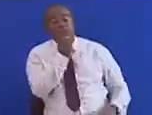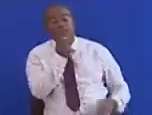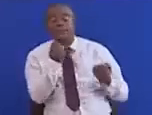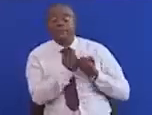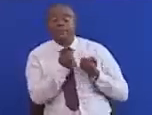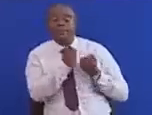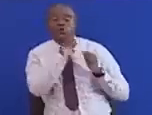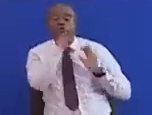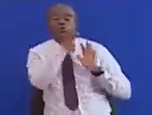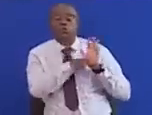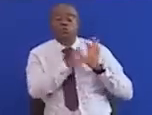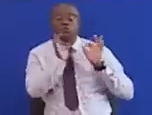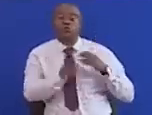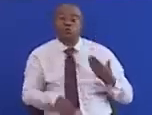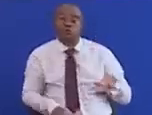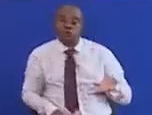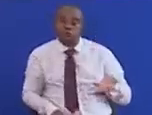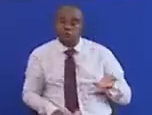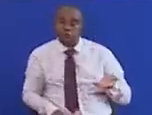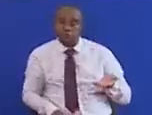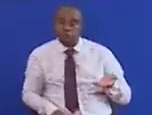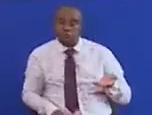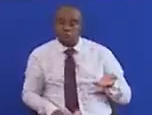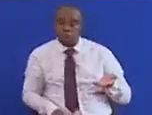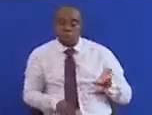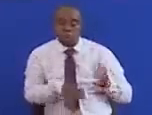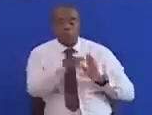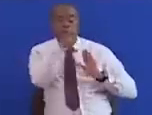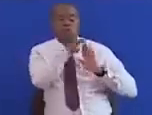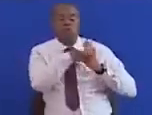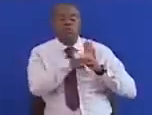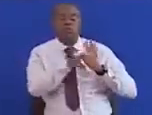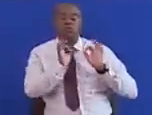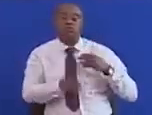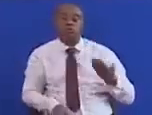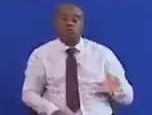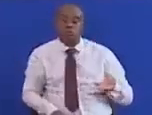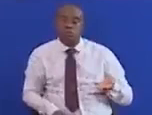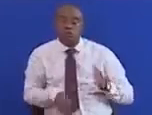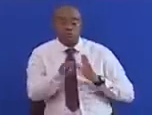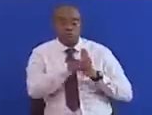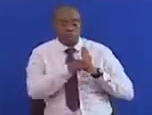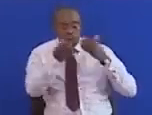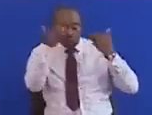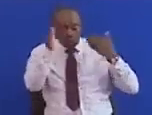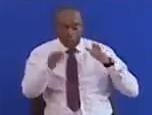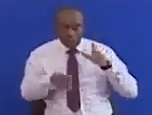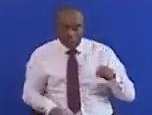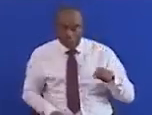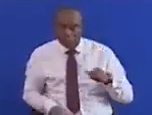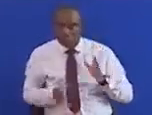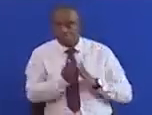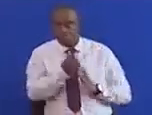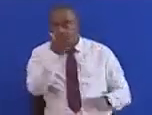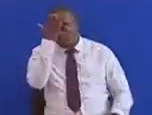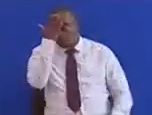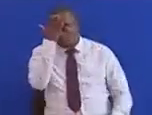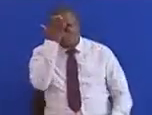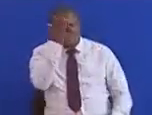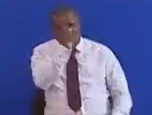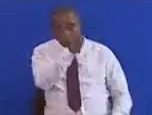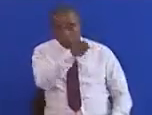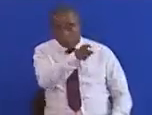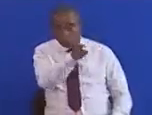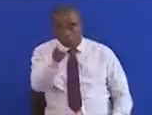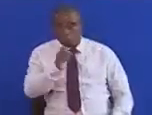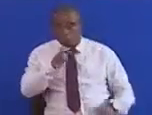tengenezeni utaratibu mzuri, ule ule uliosema, utaratibu mzuri wa wazi wa kuwatambua hawa watu ili